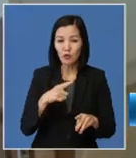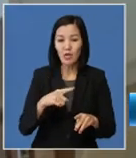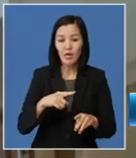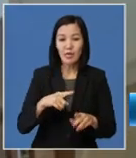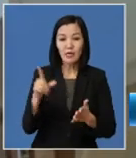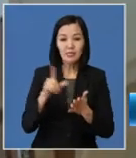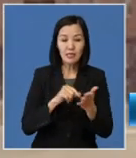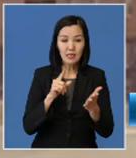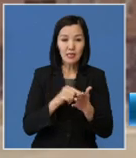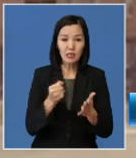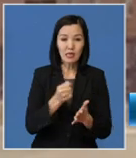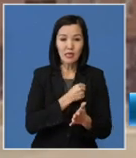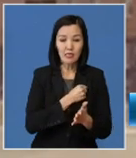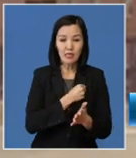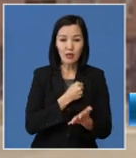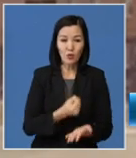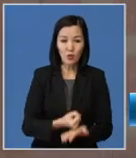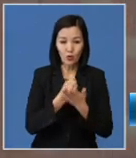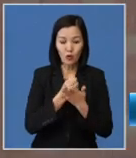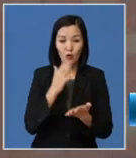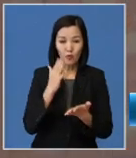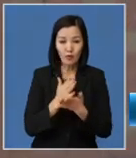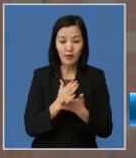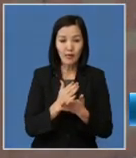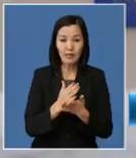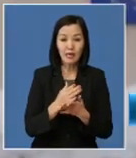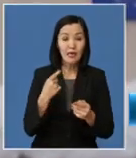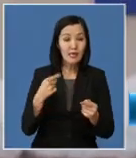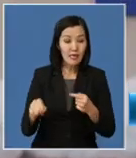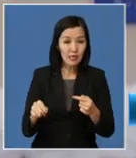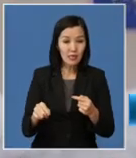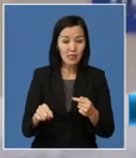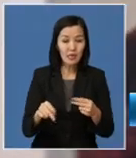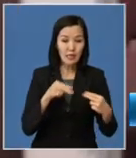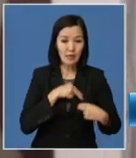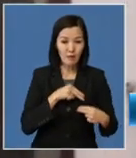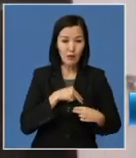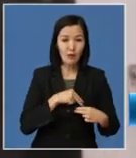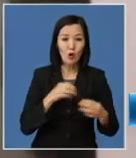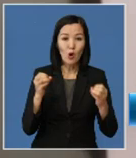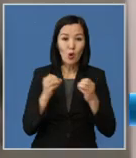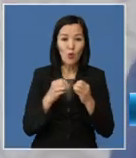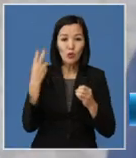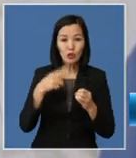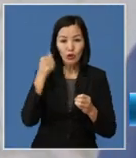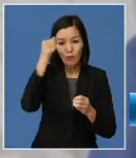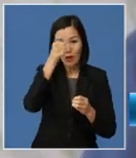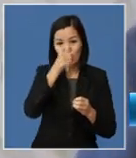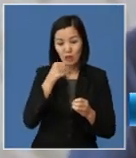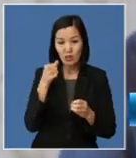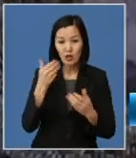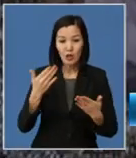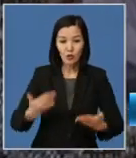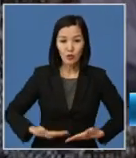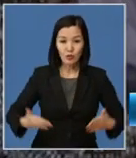зейнетке шыққан әскерилерді қолдаусыз қалдырып жатқан жоқ. Тек бір айырмашылығы еңбек өтілі 10-20 жыл аралығында ғана болғандар тұрып